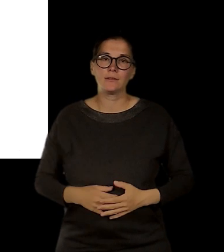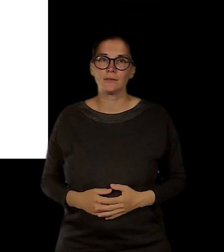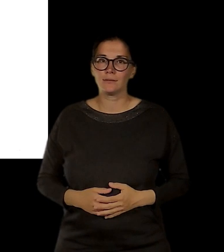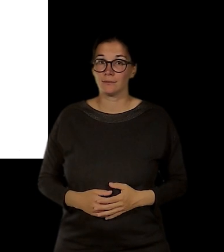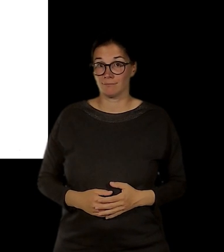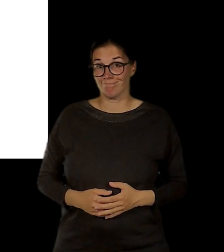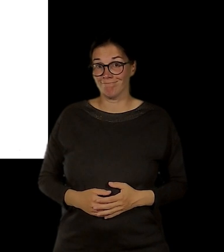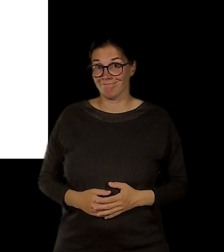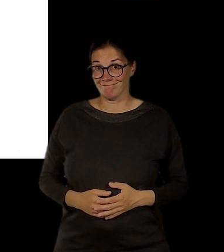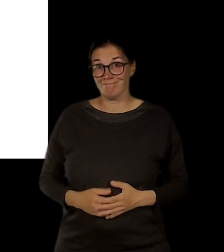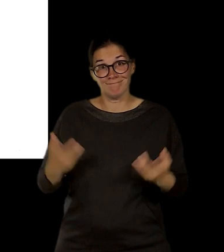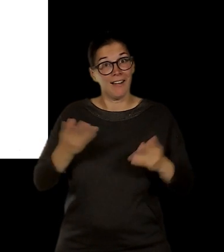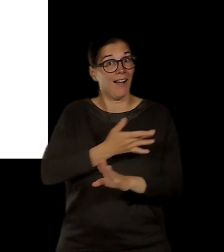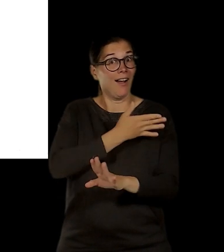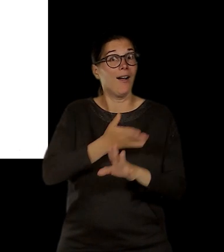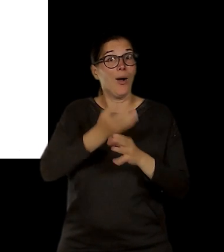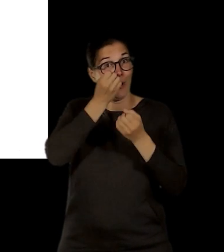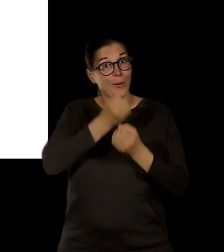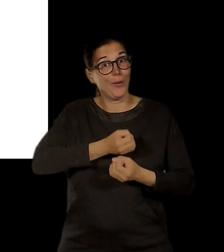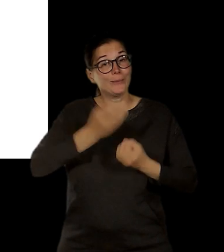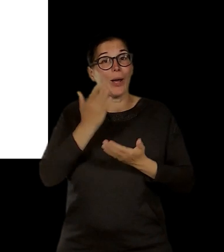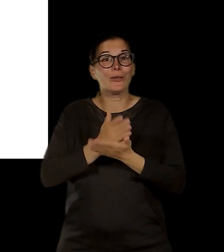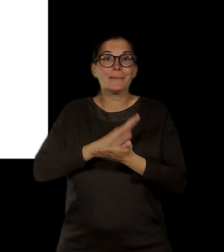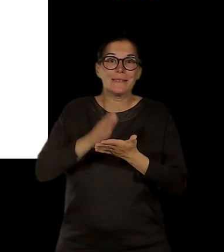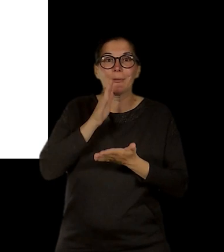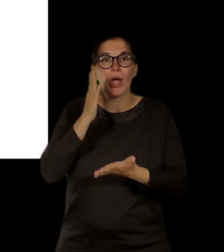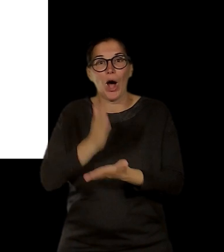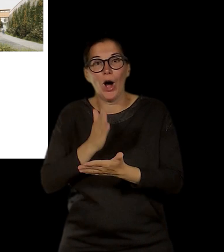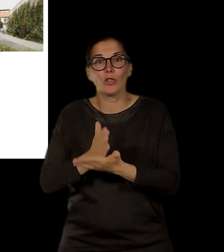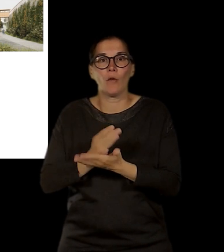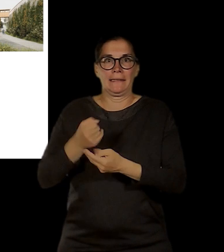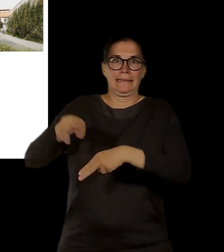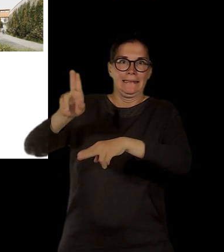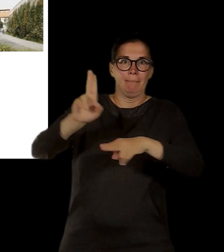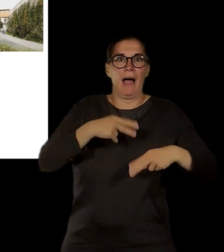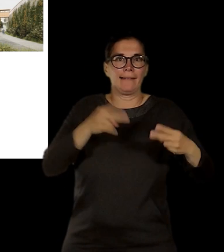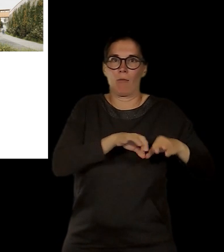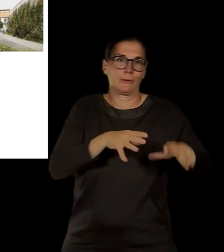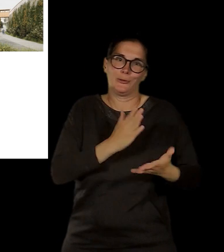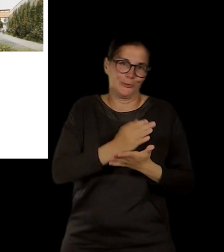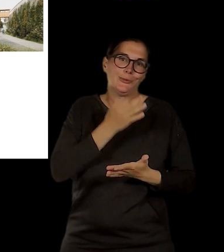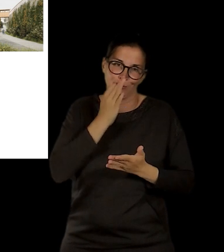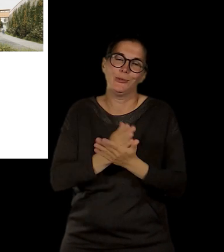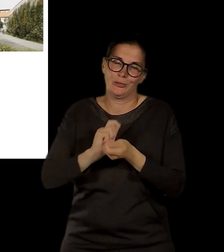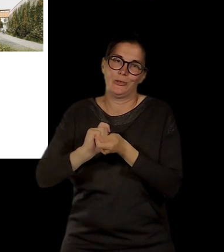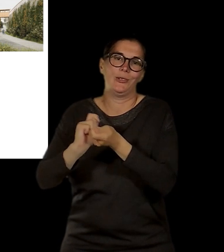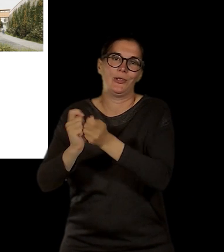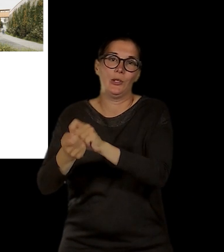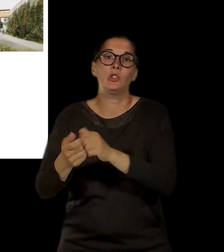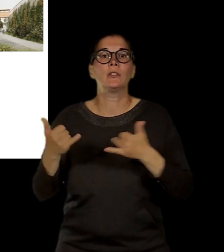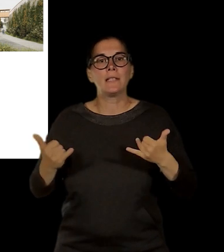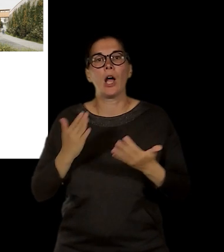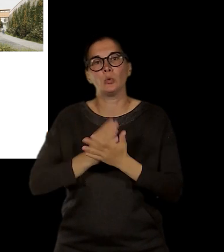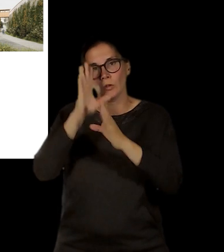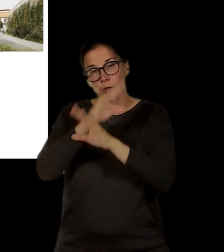opravdu se to daří, nebo opravdu už to bude, už není cesty zpět. A dnes už probíhají vlastně soutěže, které